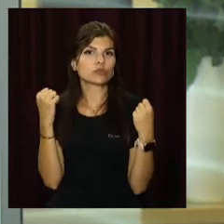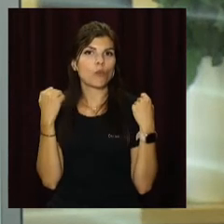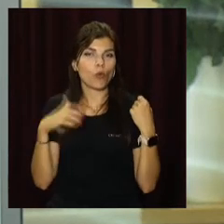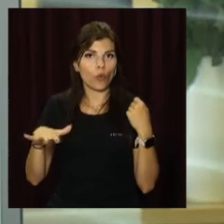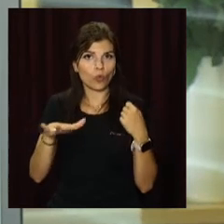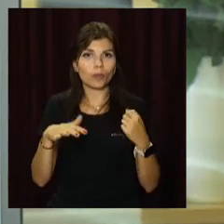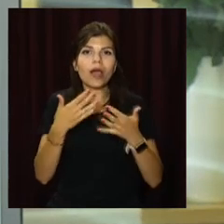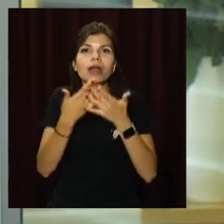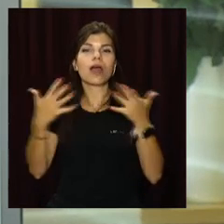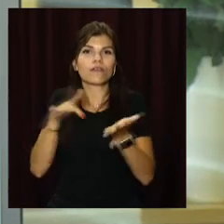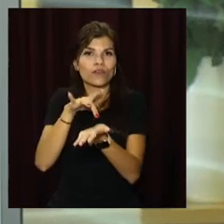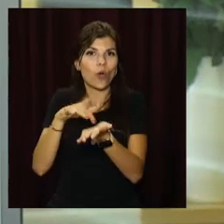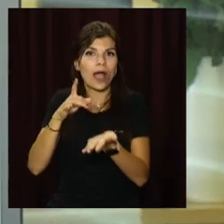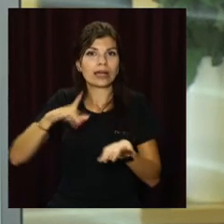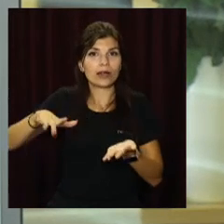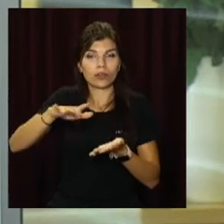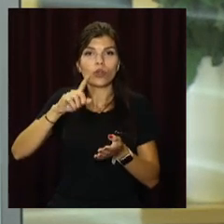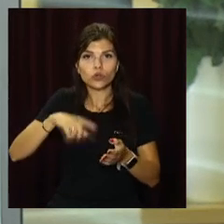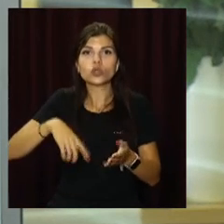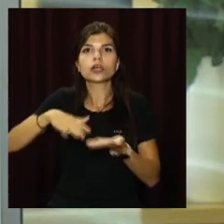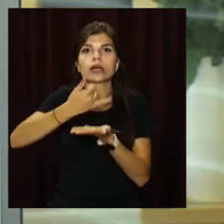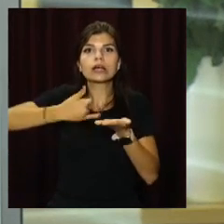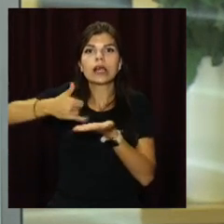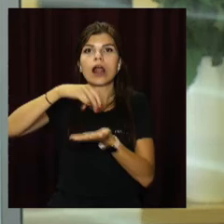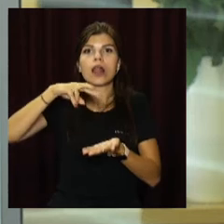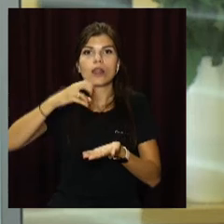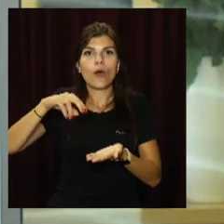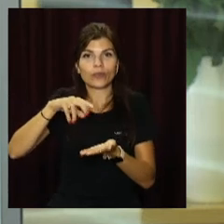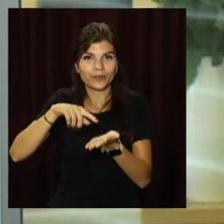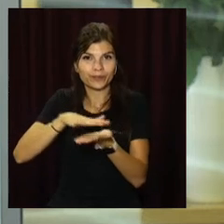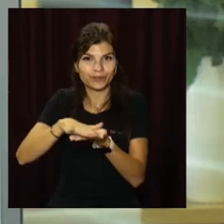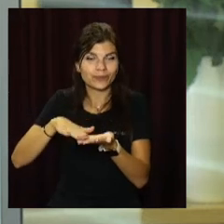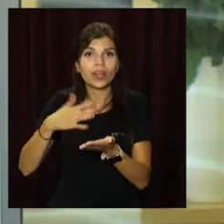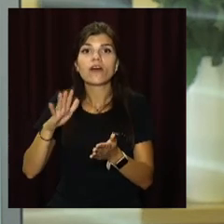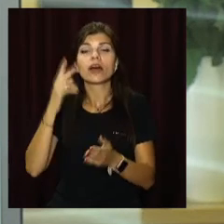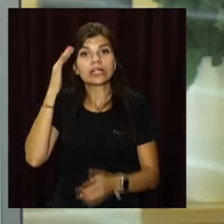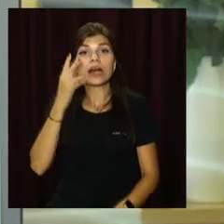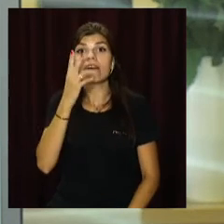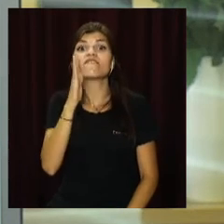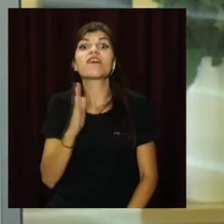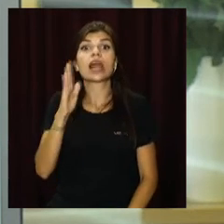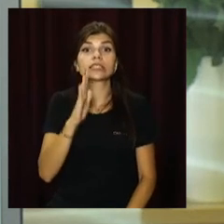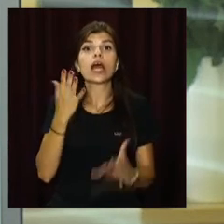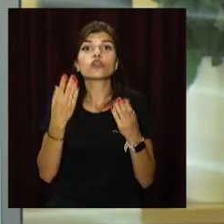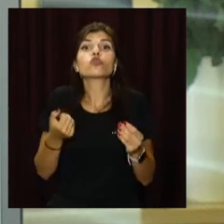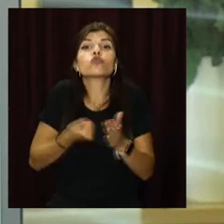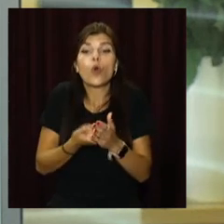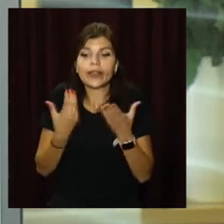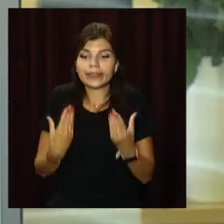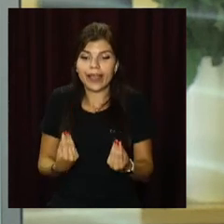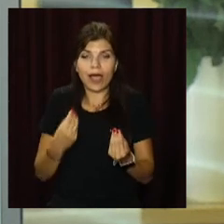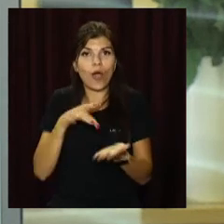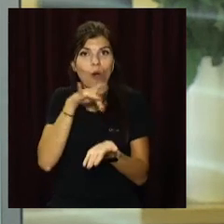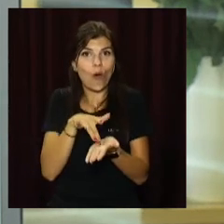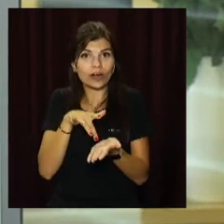районах міста, також льодова арена. Два стадіони планують відкрити вже у вересні. До Дня міста ще один та